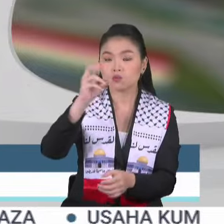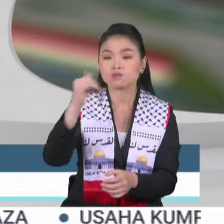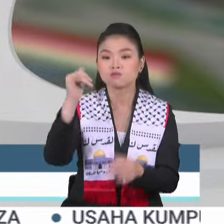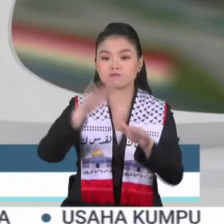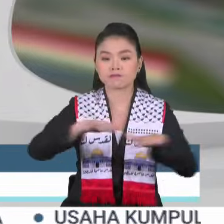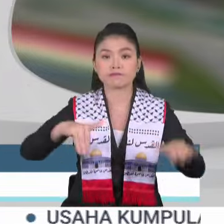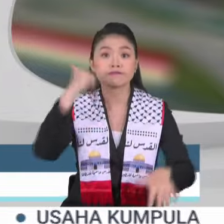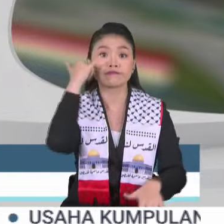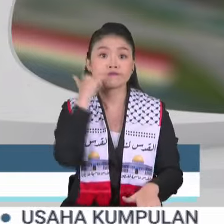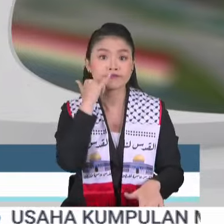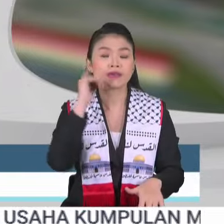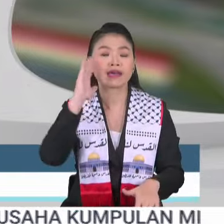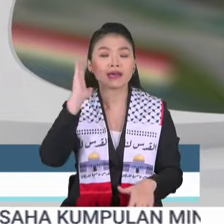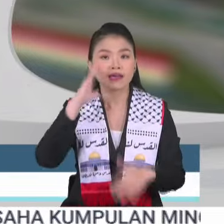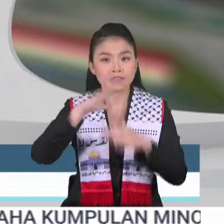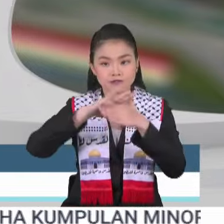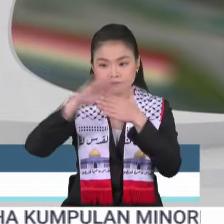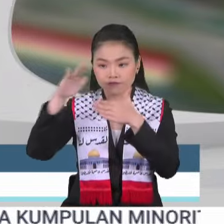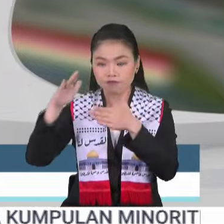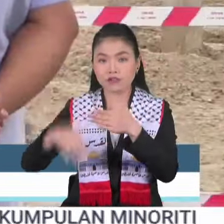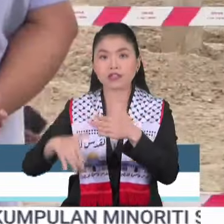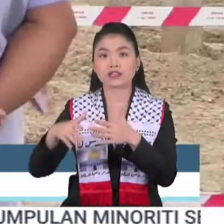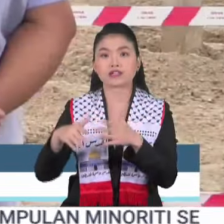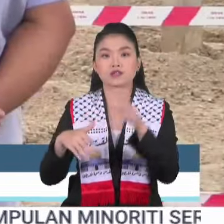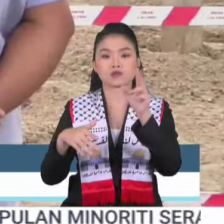pada awal tahun 2026.